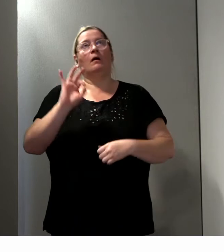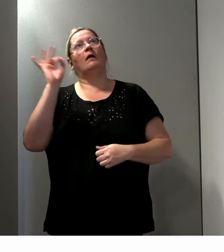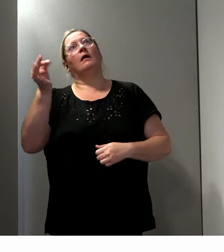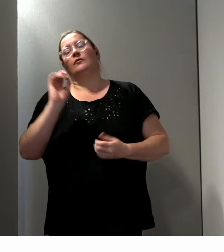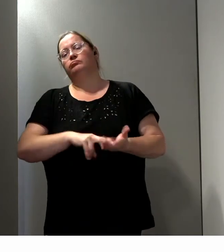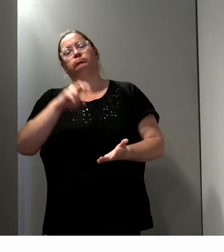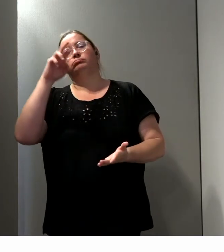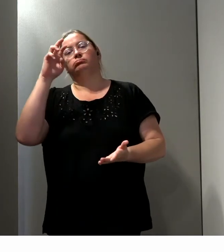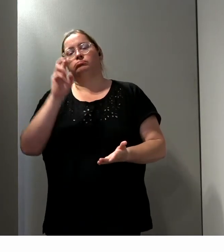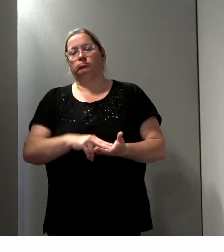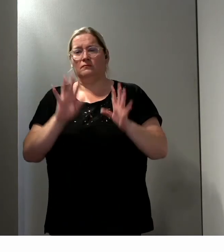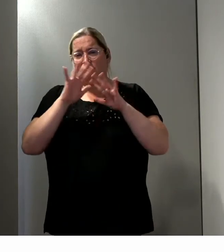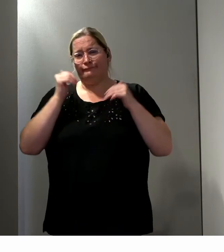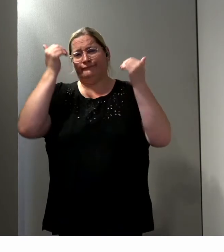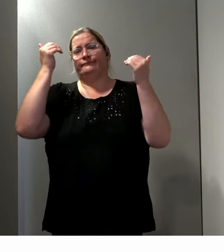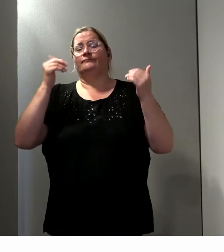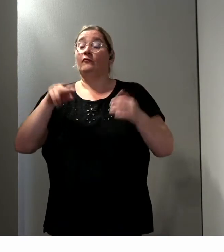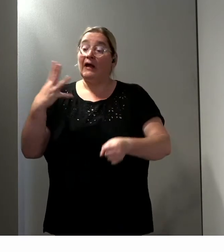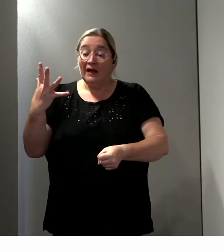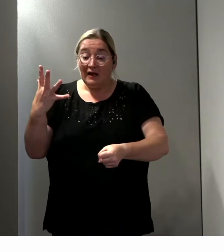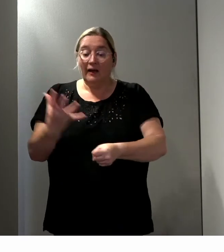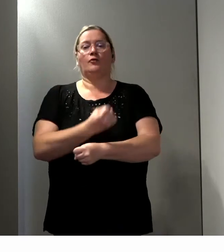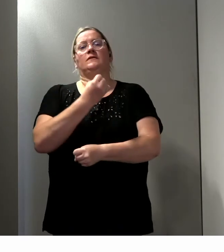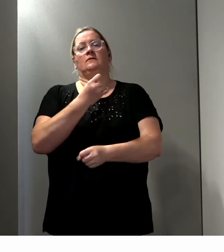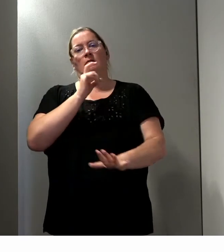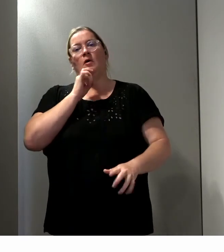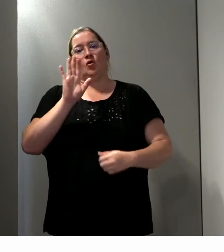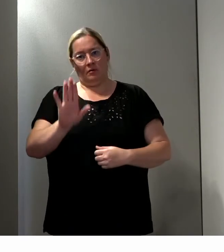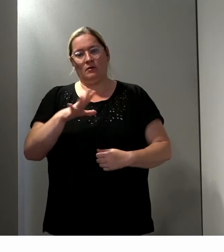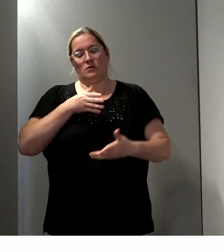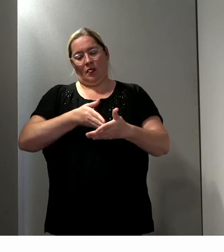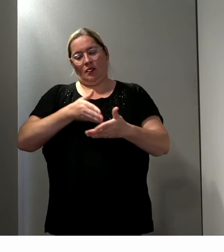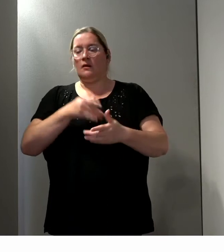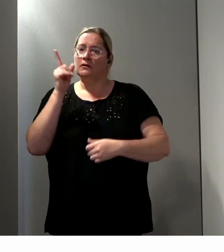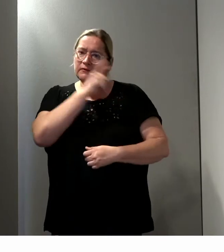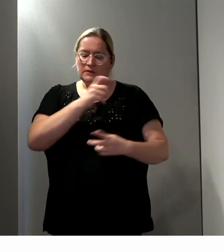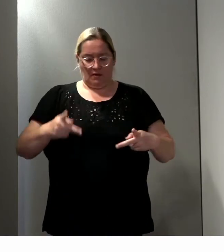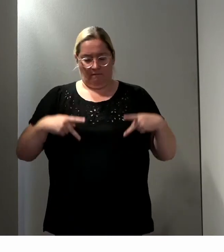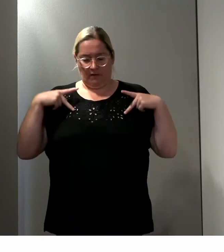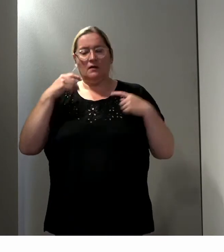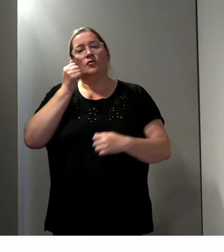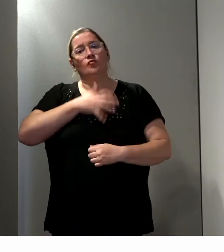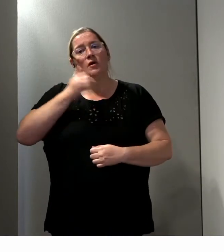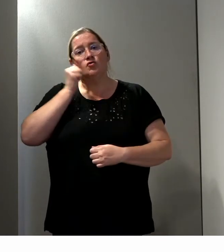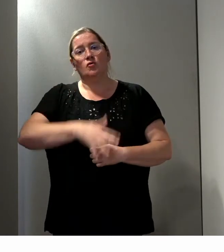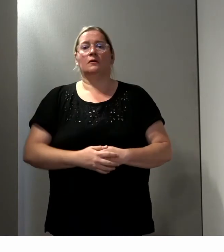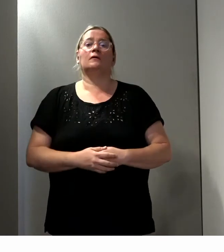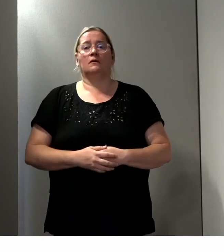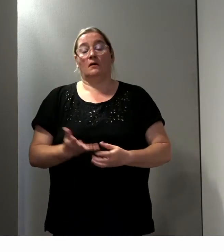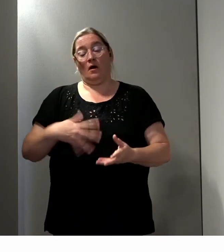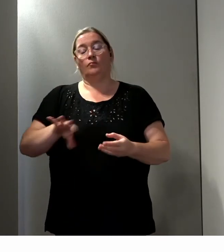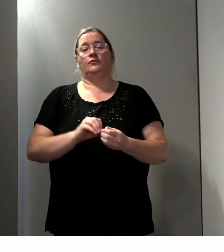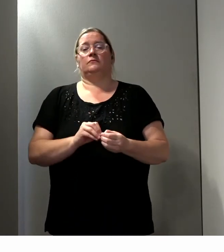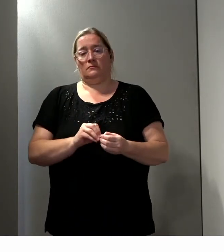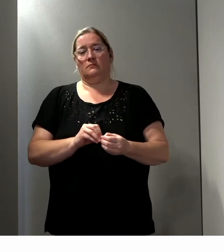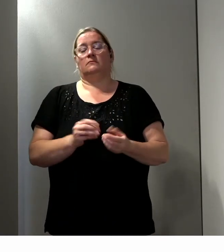Plus qu'heureux. Je suis loin d'avoir réussi. J'ai des difficultés au quotidien, et là, avec la crise